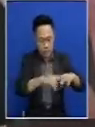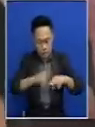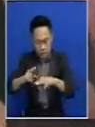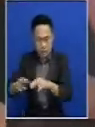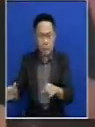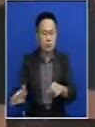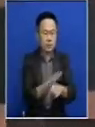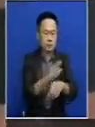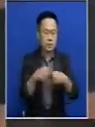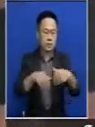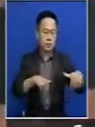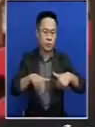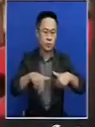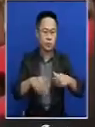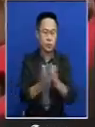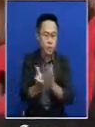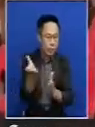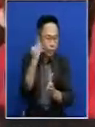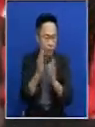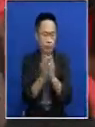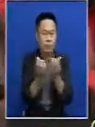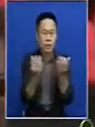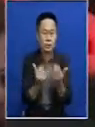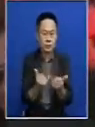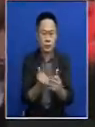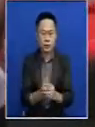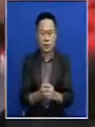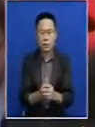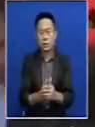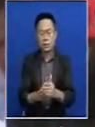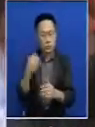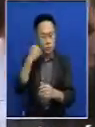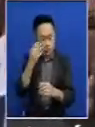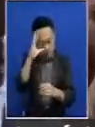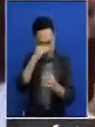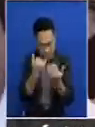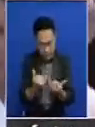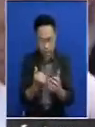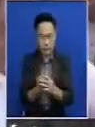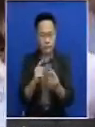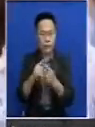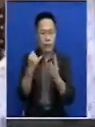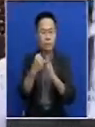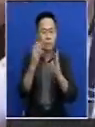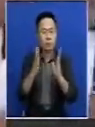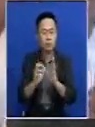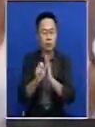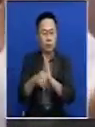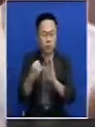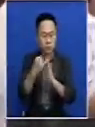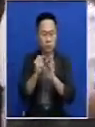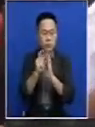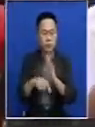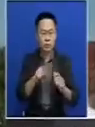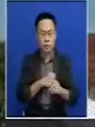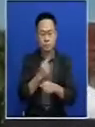องรับประชาชนที่จะเข้ามาร่วมในพิธีสวดอภิธรรมศพทั้งนี้ค่ะในการสวดอภิธรรมศพคืนแรกนะคะชาวจังหวัดสุพรรณบุรีจะเป็นเจ้